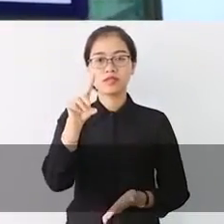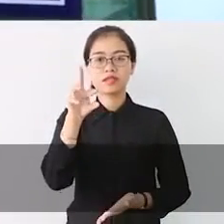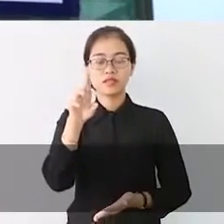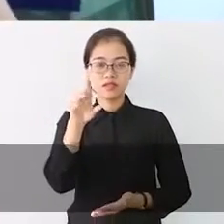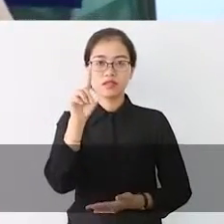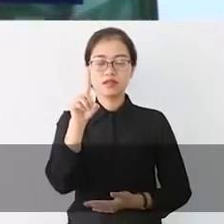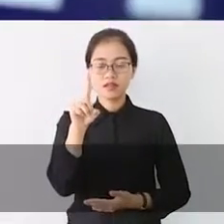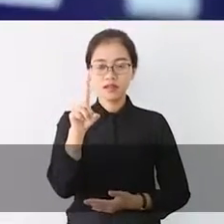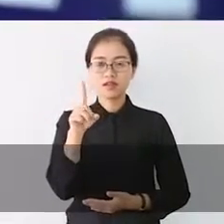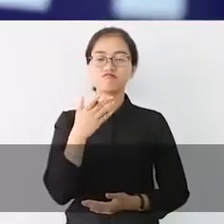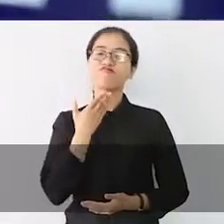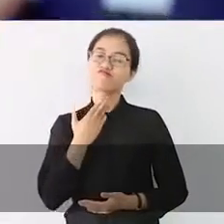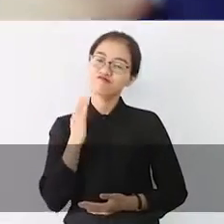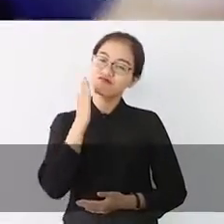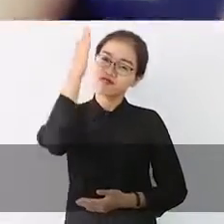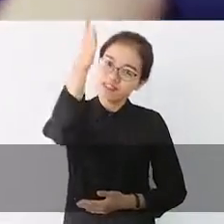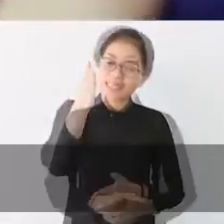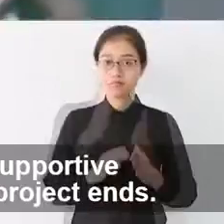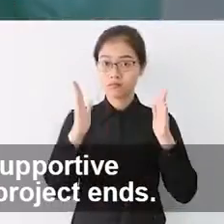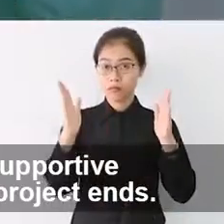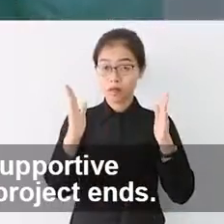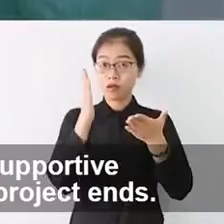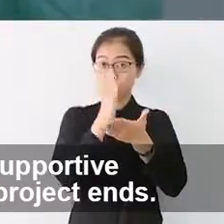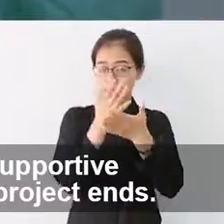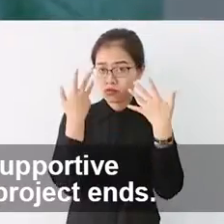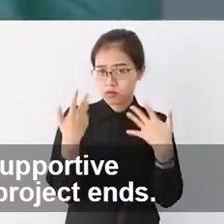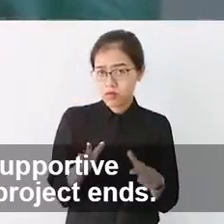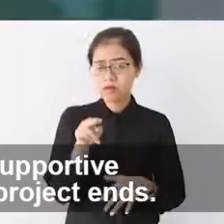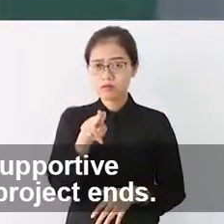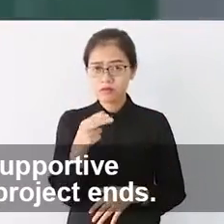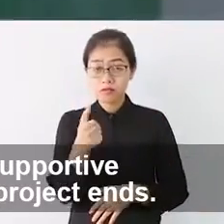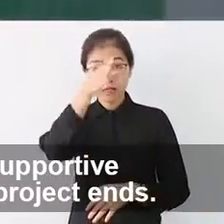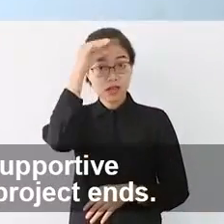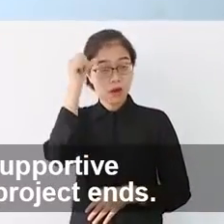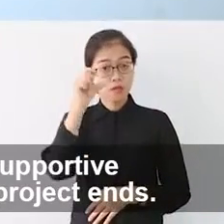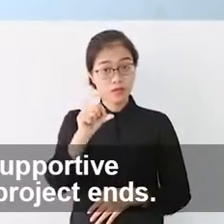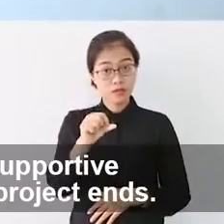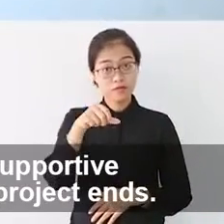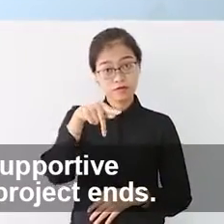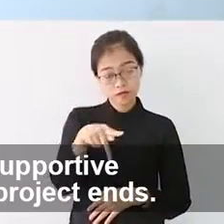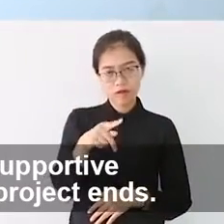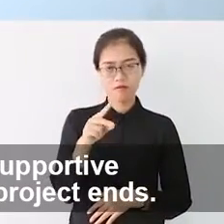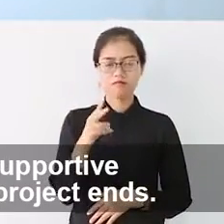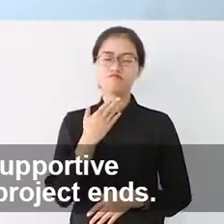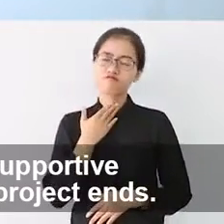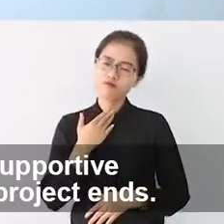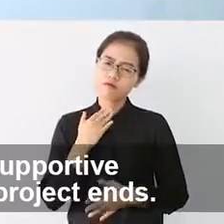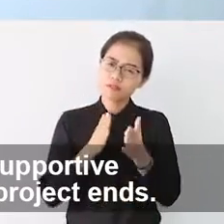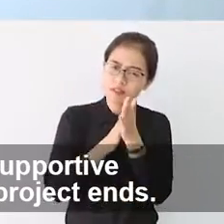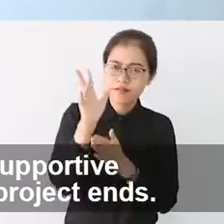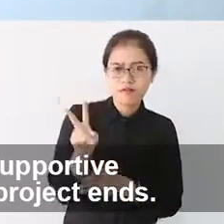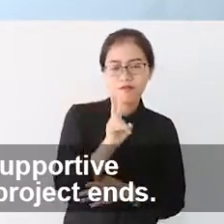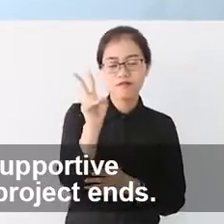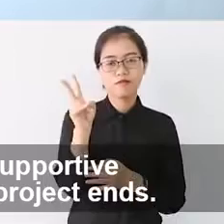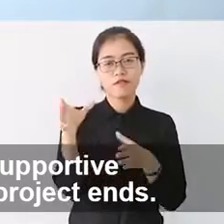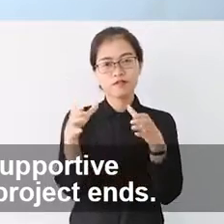hoạt động thông qua các sáng kiến hỗ trợ sinh viên khuyết tật. Tại trường Đại học Sư phạm Thành phố Hồ Chí Minh, dự án đang hỗ trợ xây dựng và hoàn thiện bộ